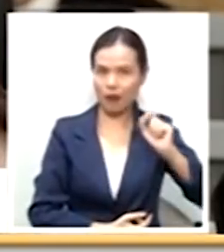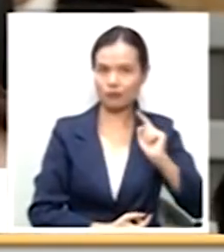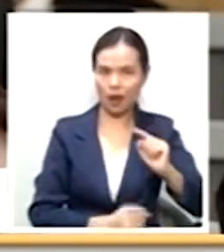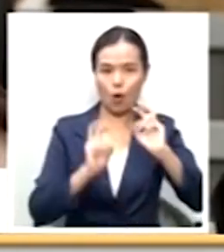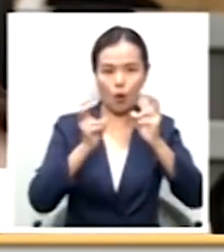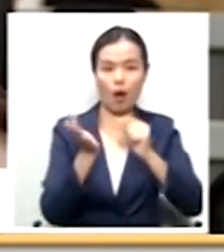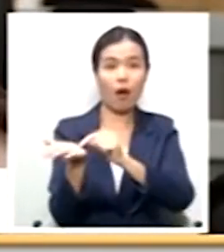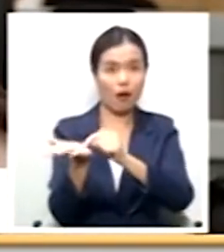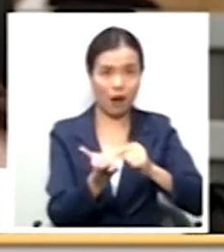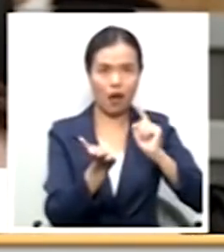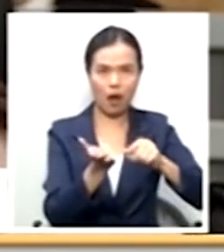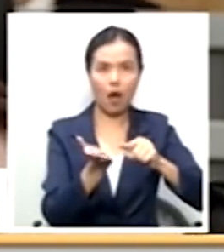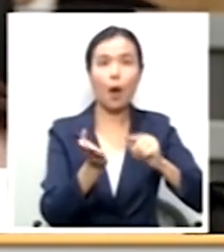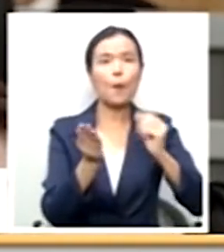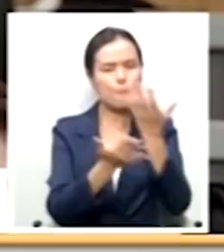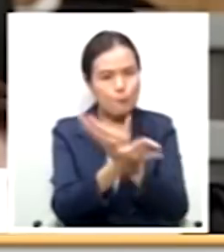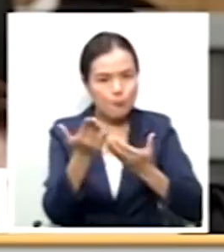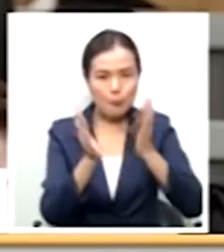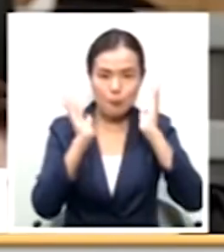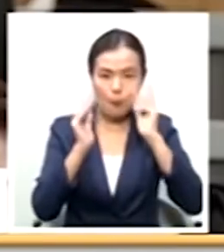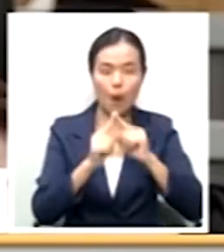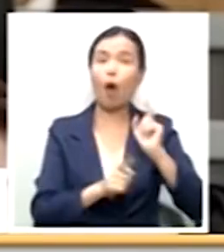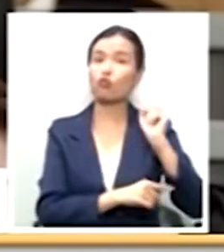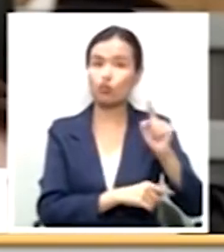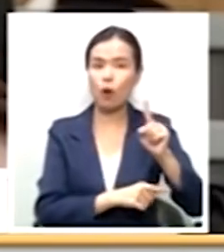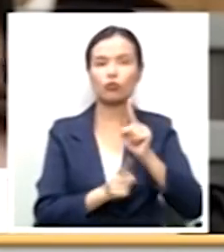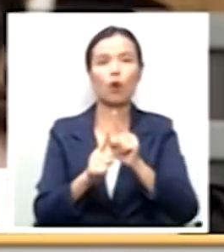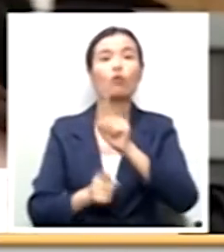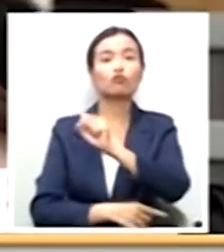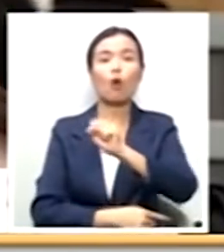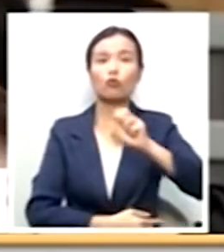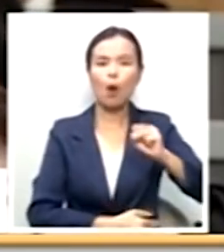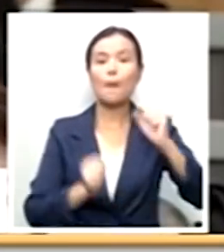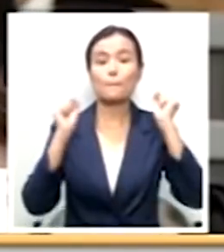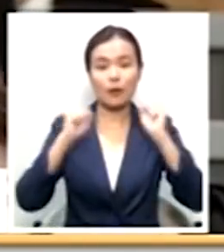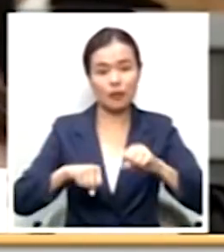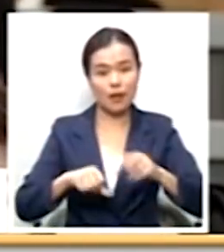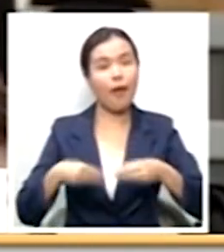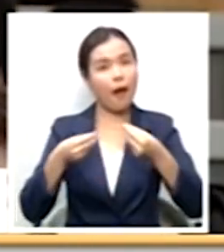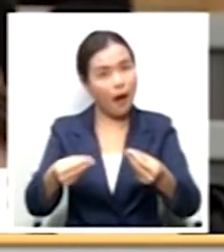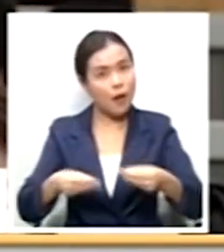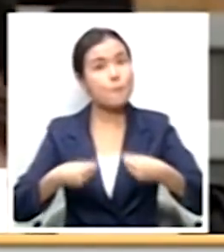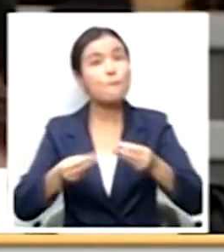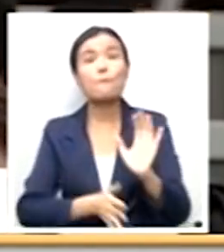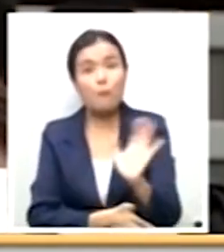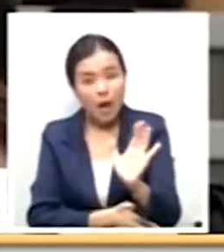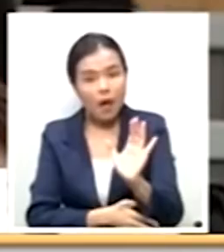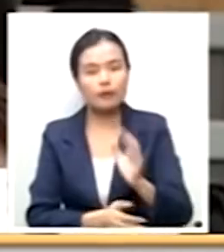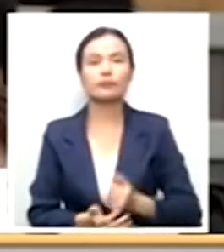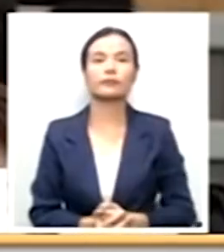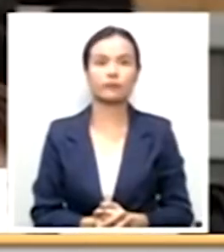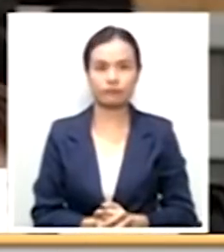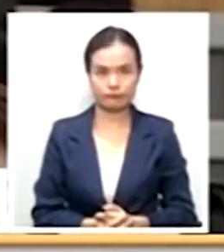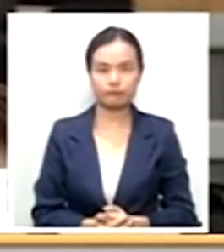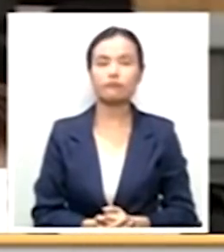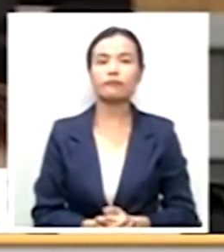องนี้เข้ามาเป็นญัตติด่วนเพื่อให้สมาชิกสภาผู้แทนราษฎรลงมติว่าจะอนุมัติหรือไม่อนุมัตินอกจากนั้น